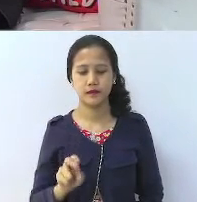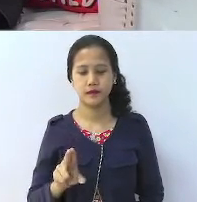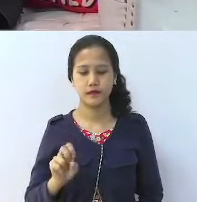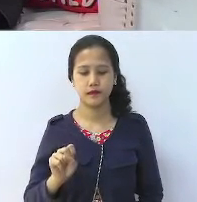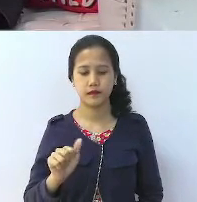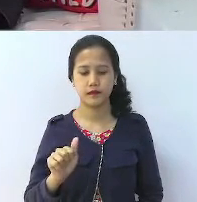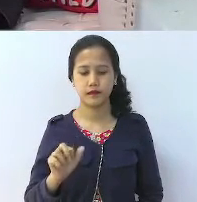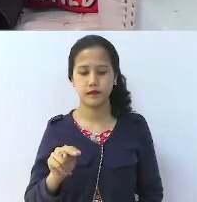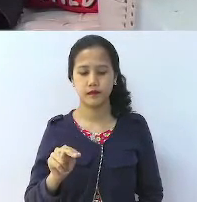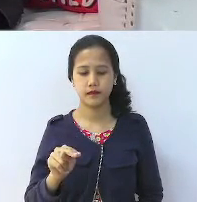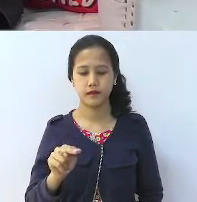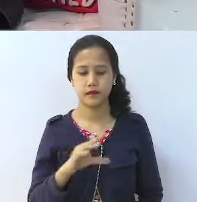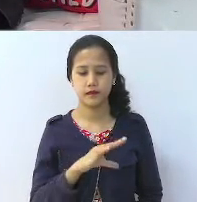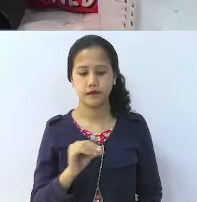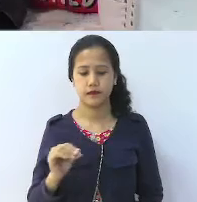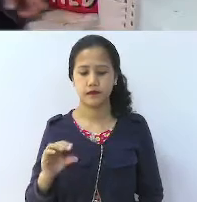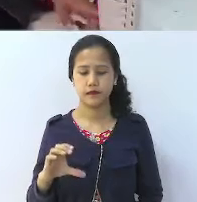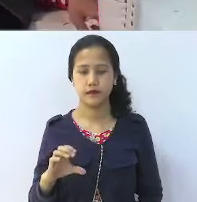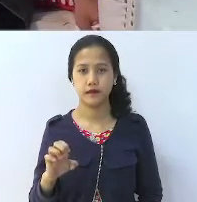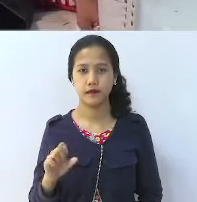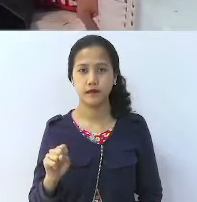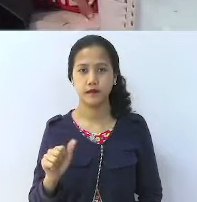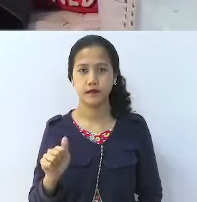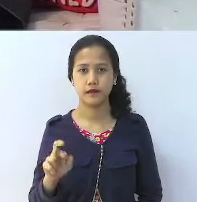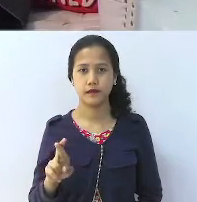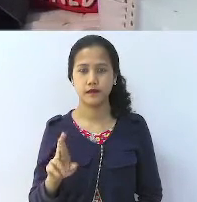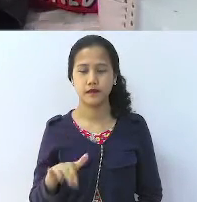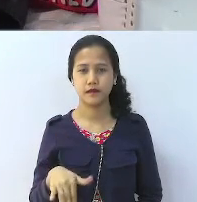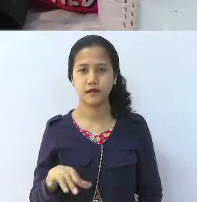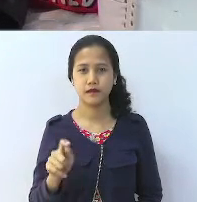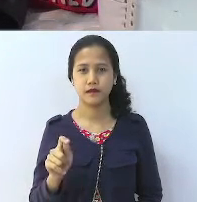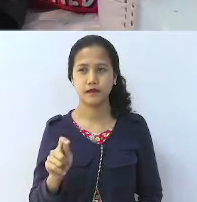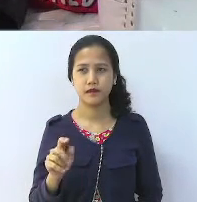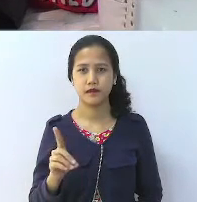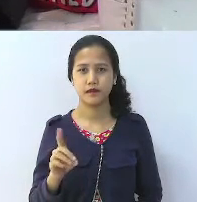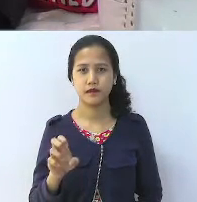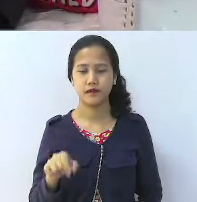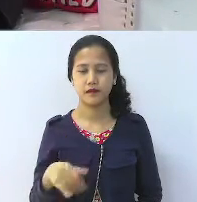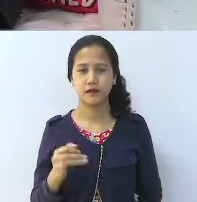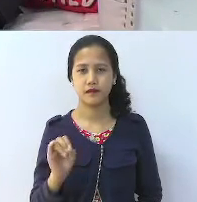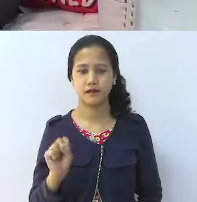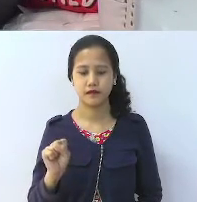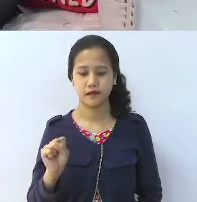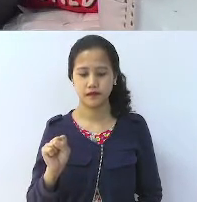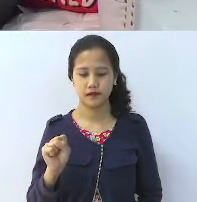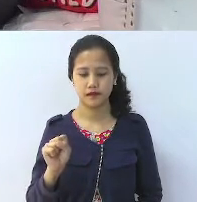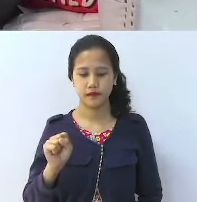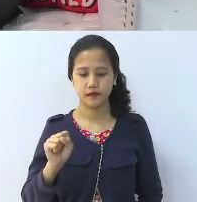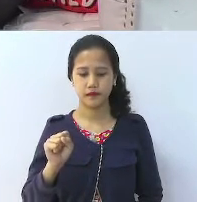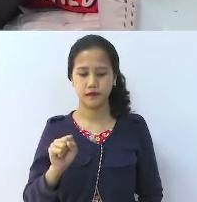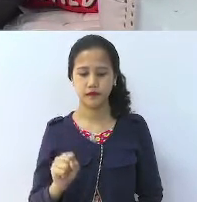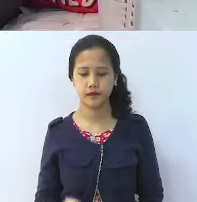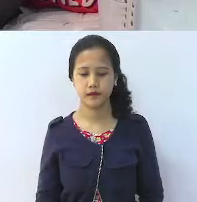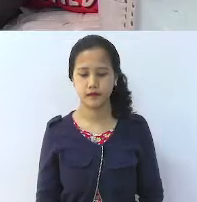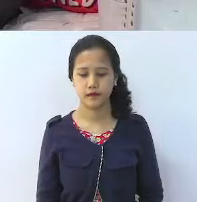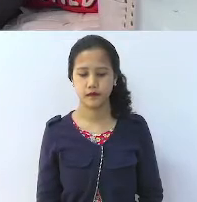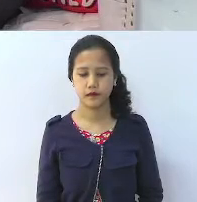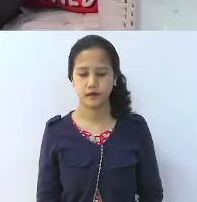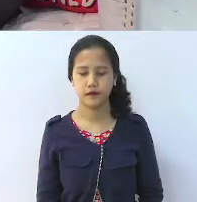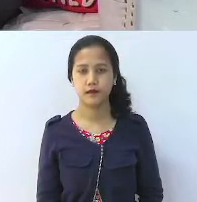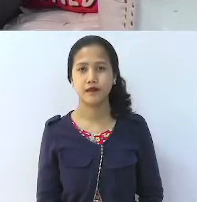student. Oo. Kaya shoutout sa inyo, mga kapatid. Enjoy studying. Sabi nga ng ating mga